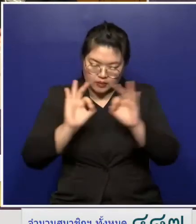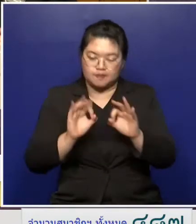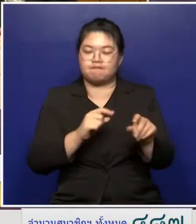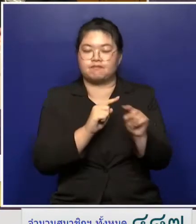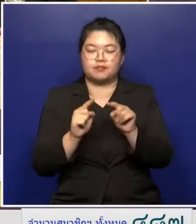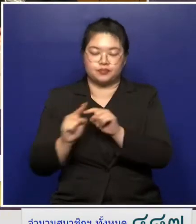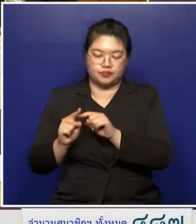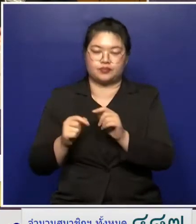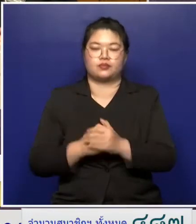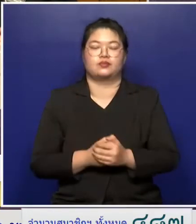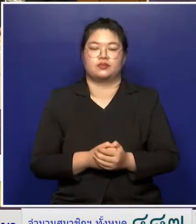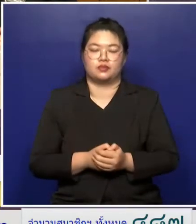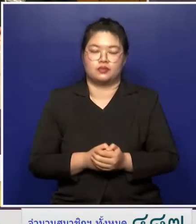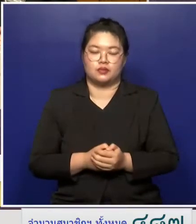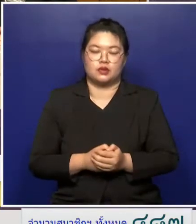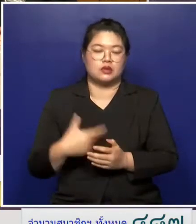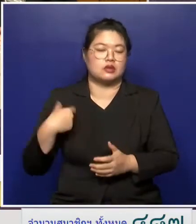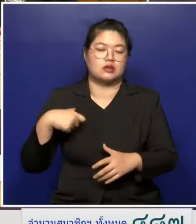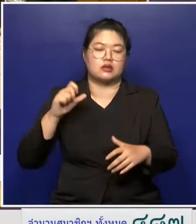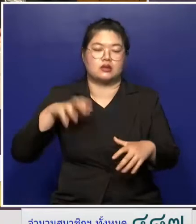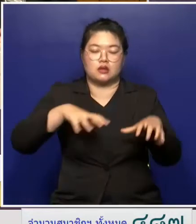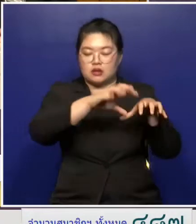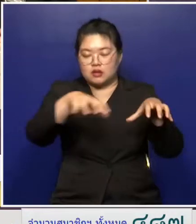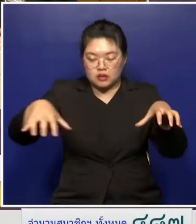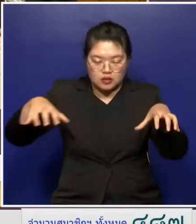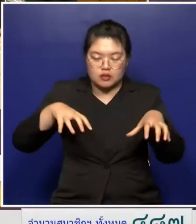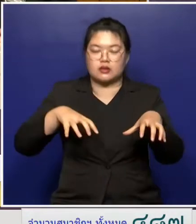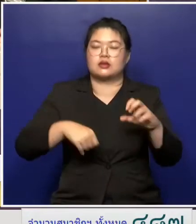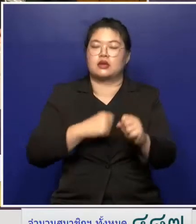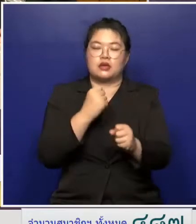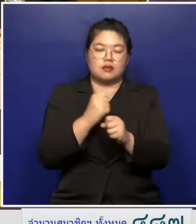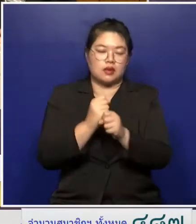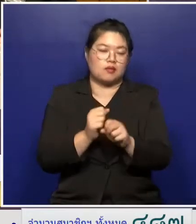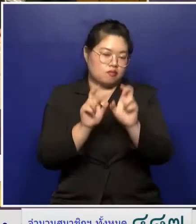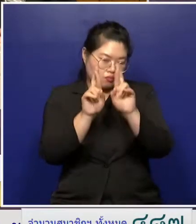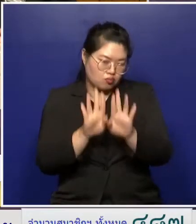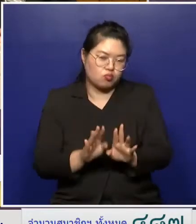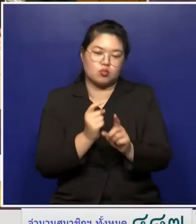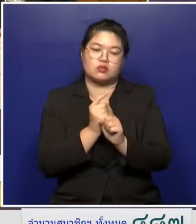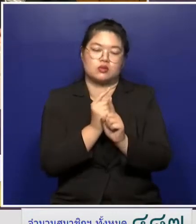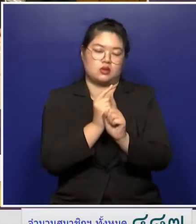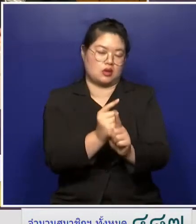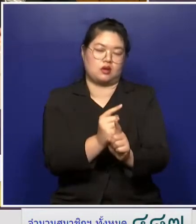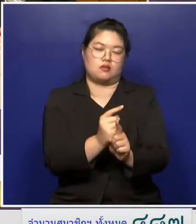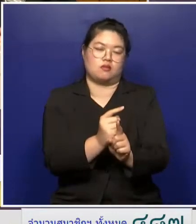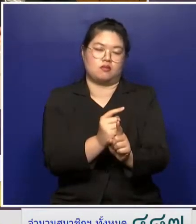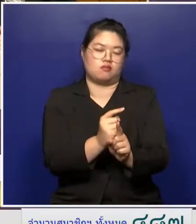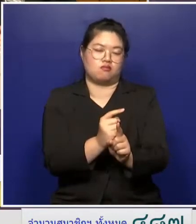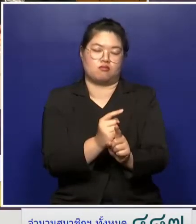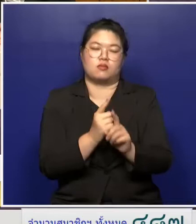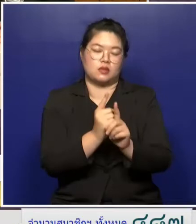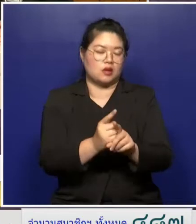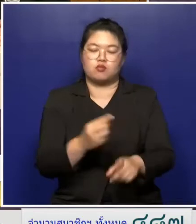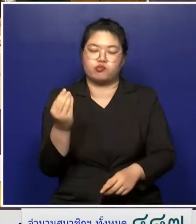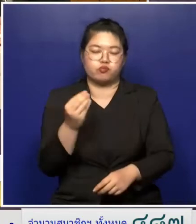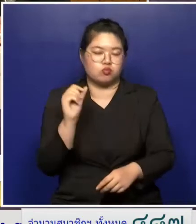ทุกษาล ดำเนิการเป็ระบบ แลวก็สอดคร้องกับความเรงด่วนของแต่ละคธีมากยิ่งขึ้น